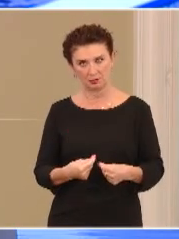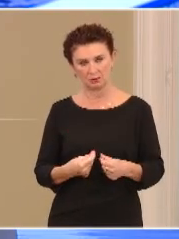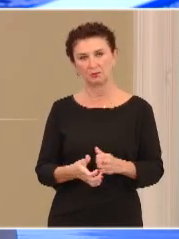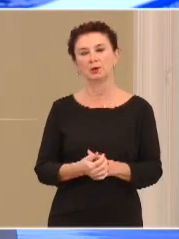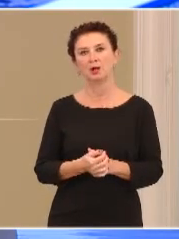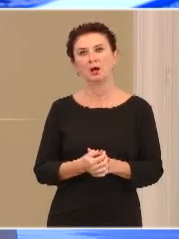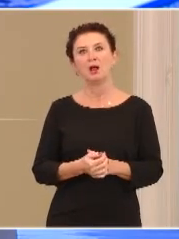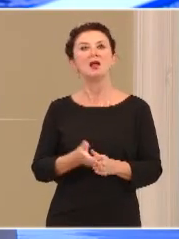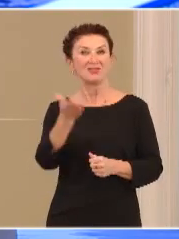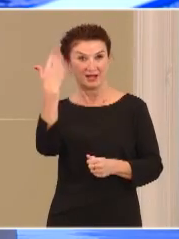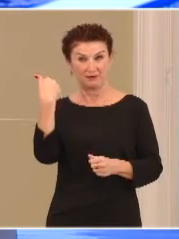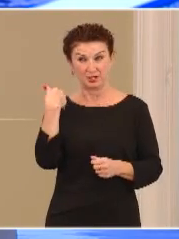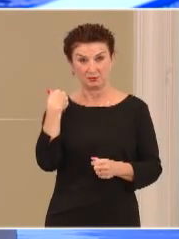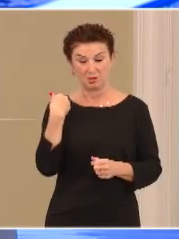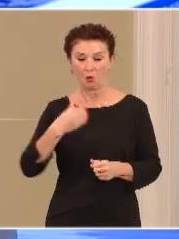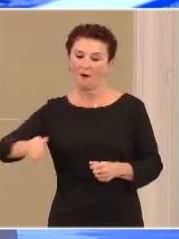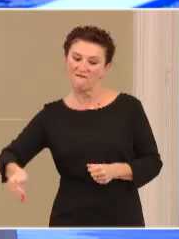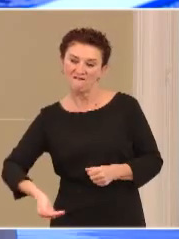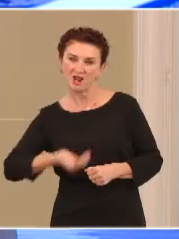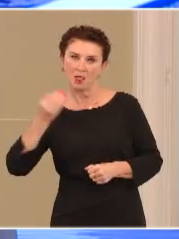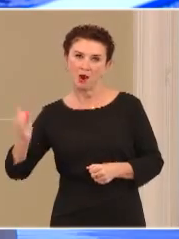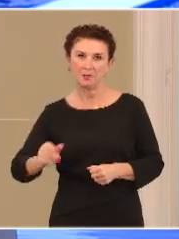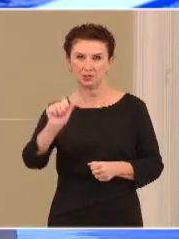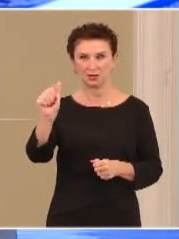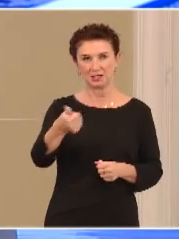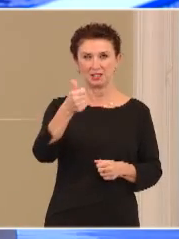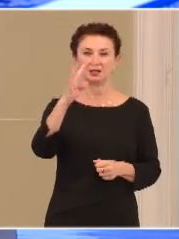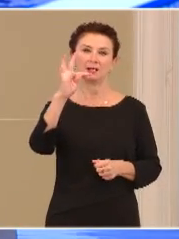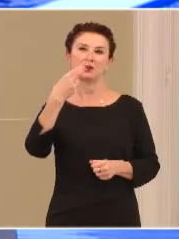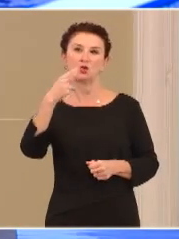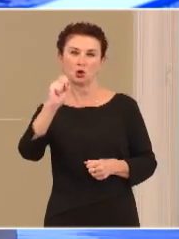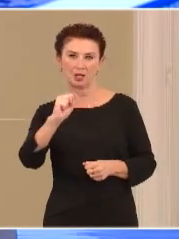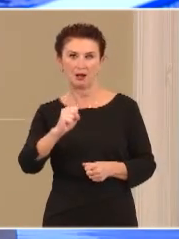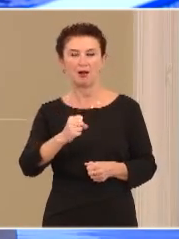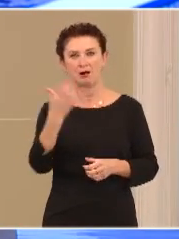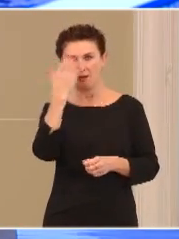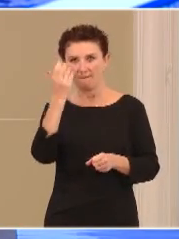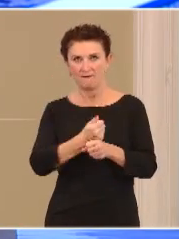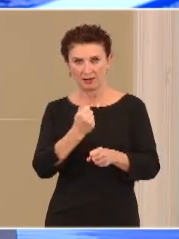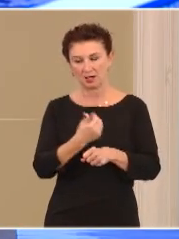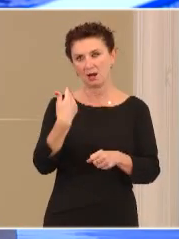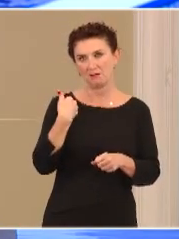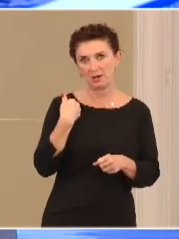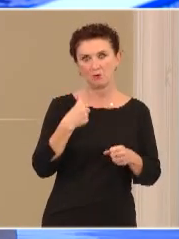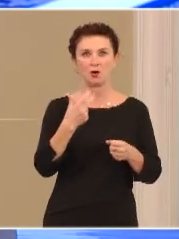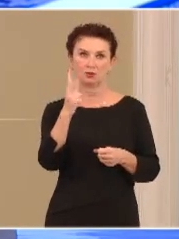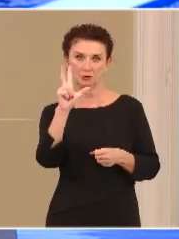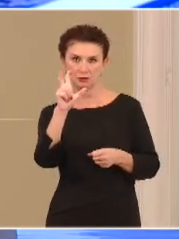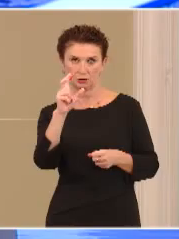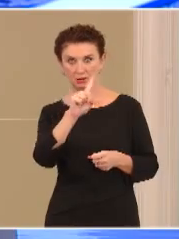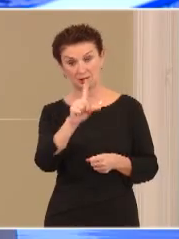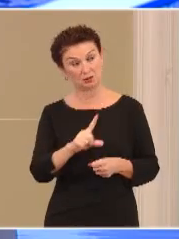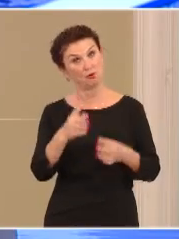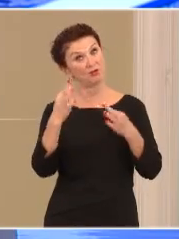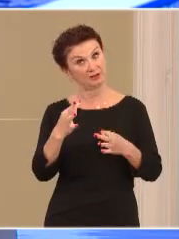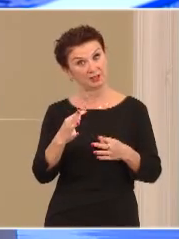do 200 kilkudziesięciu, tam jest około 240 w tej chwili. Zwiększyło się